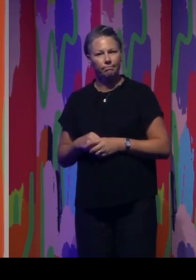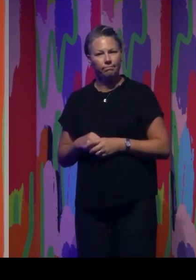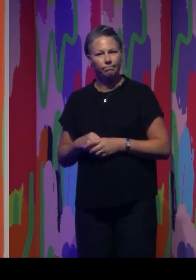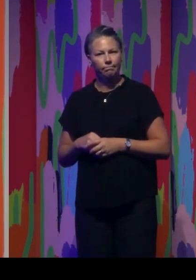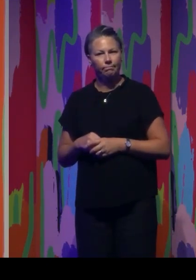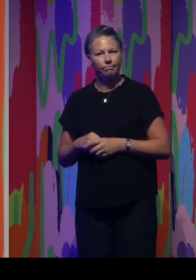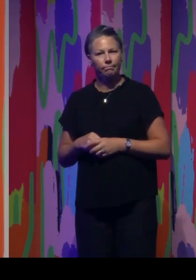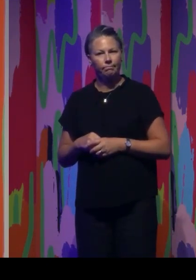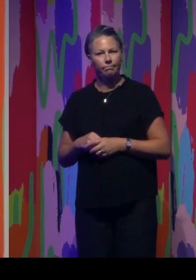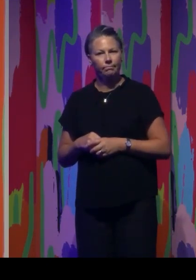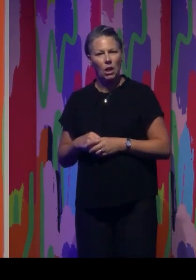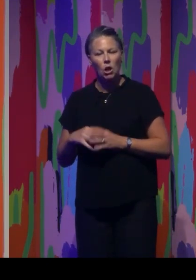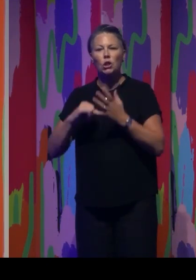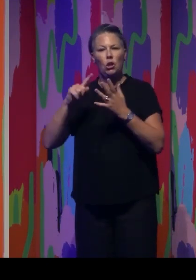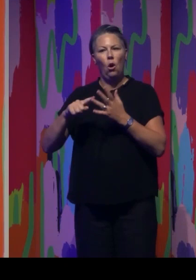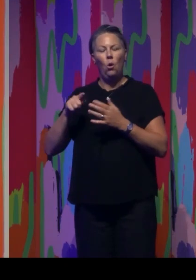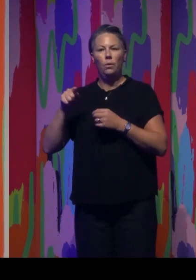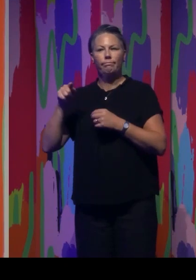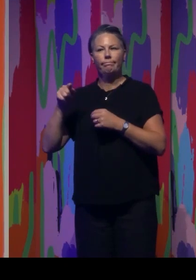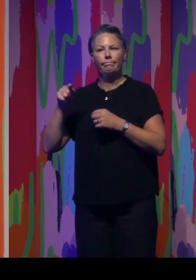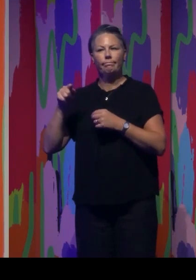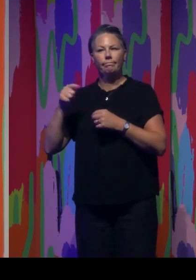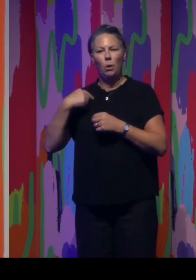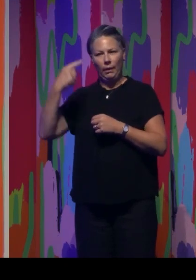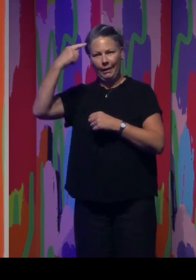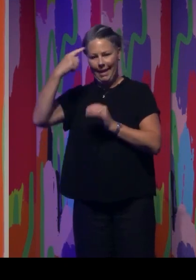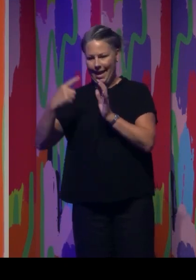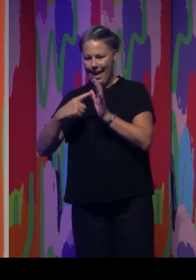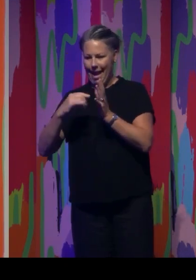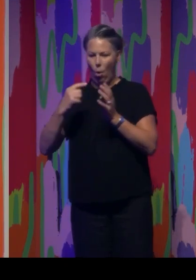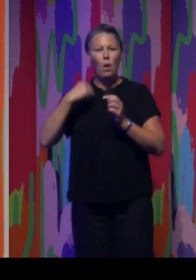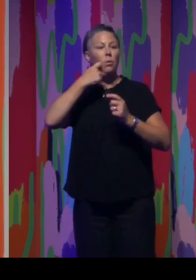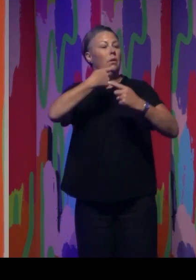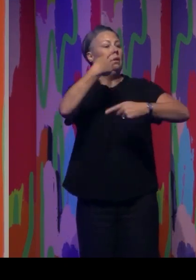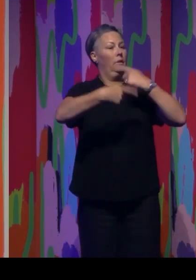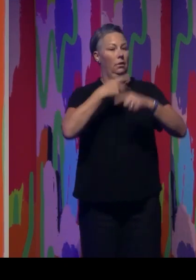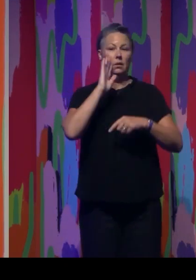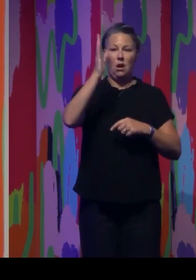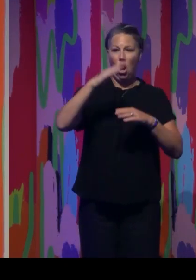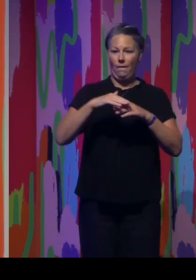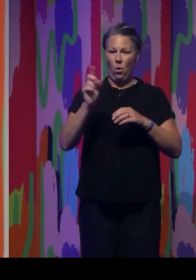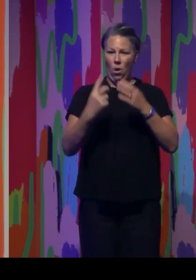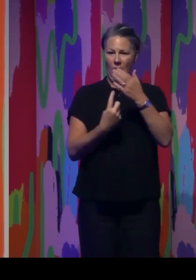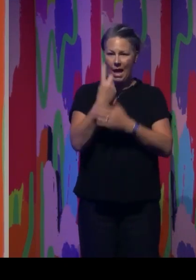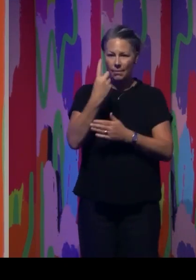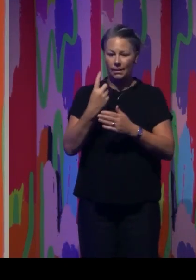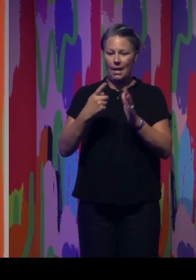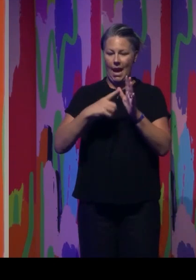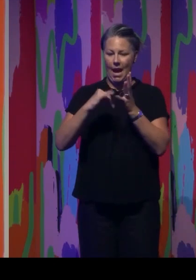asexual, the word, into the context of Bengali. কারণ আমরা